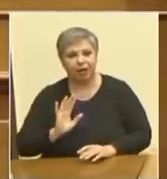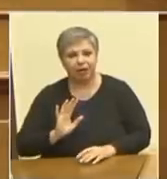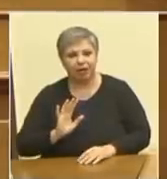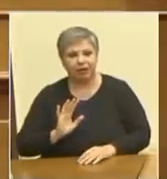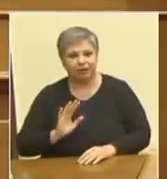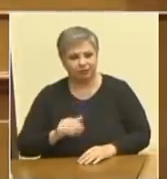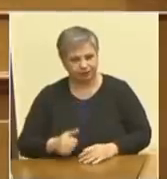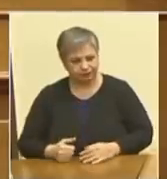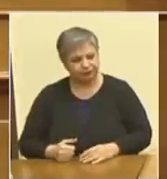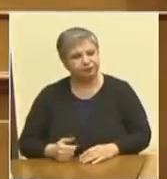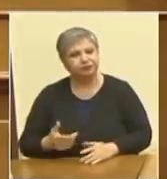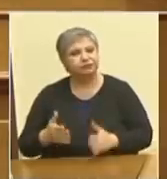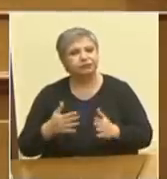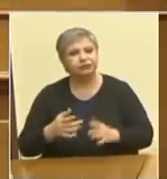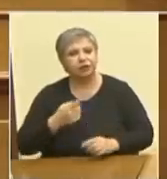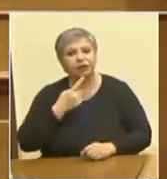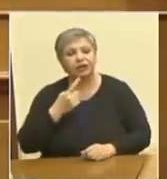ας έρθουμε τώρα...